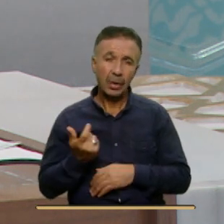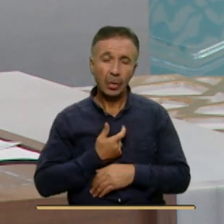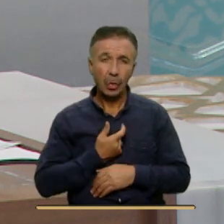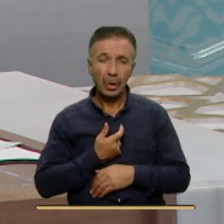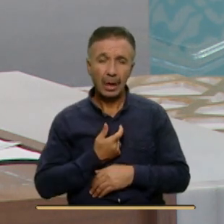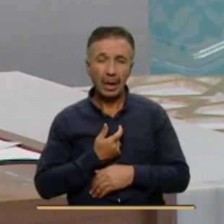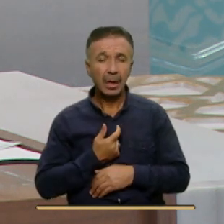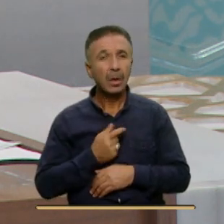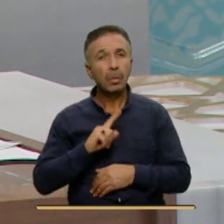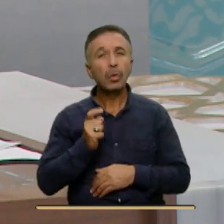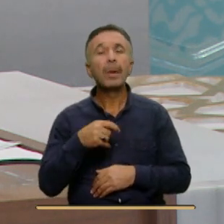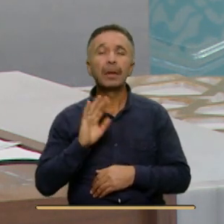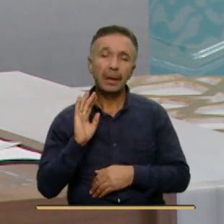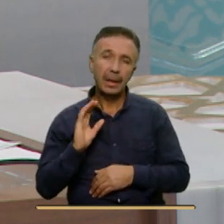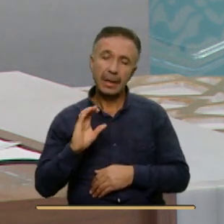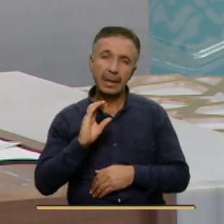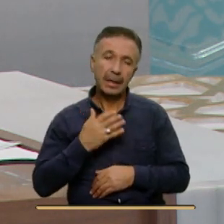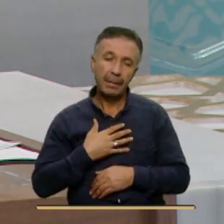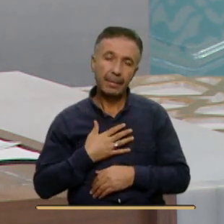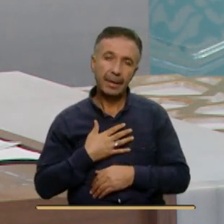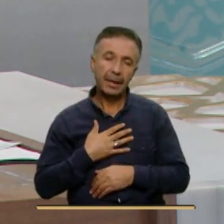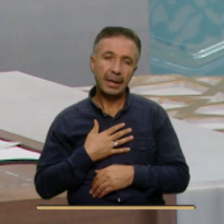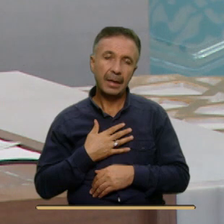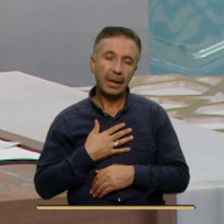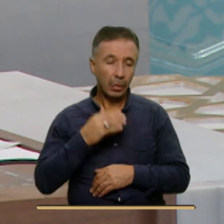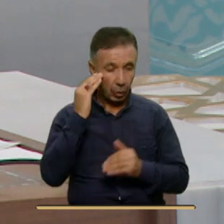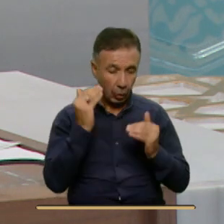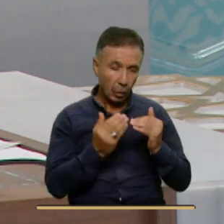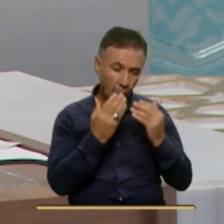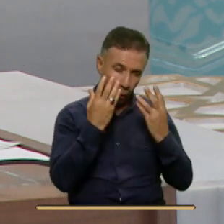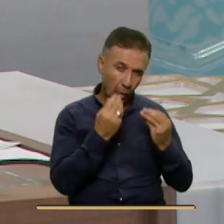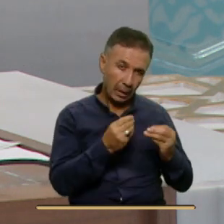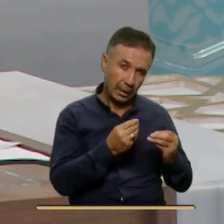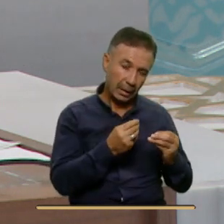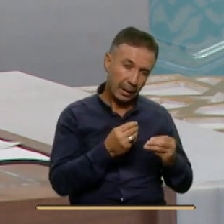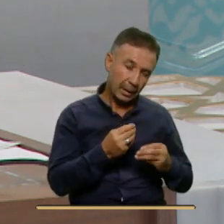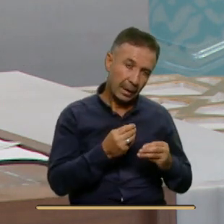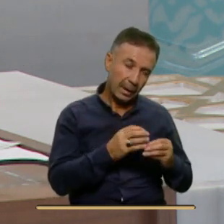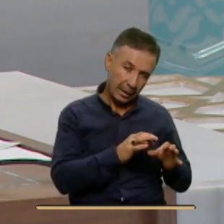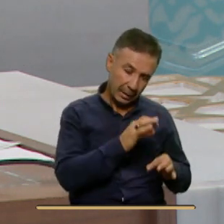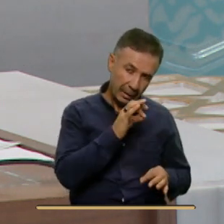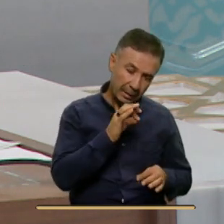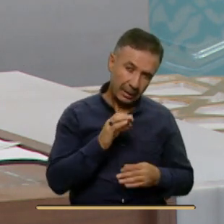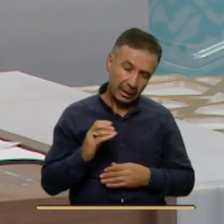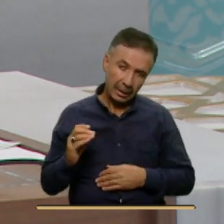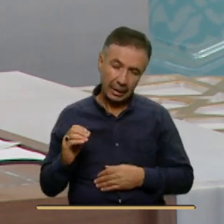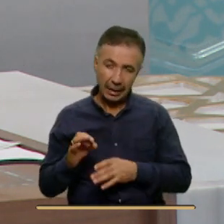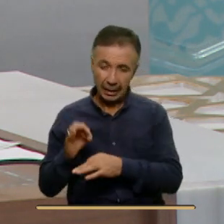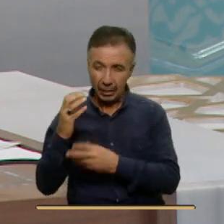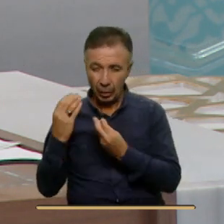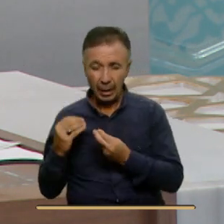değildir bu. İslami olan insanidir, insani olan ne varsa İslam'dadır.